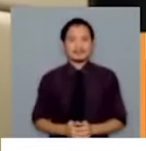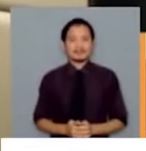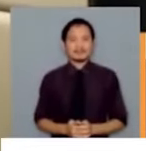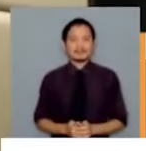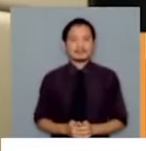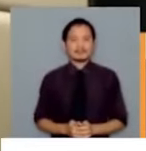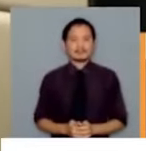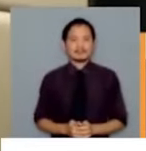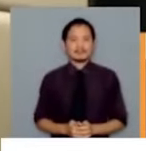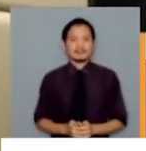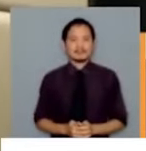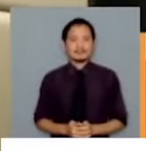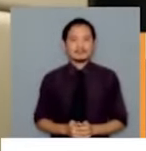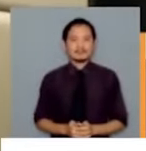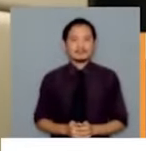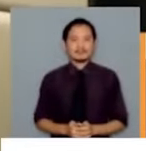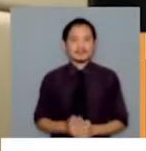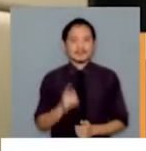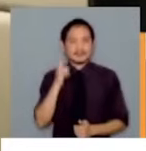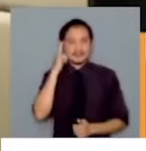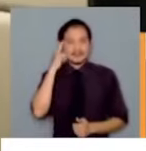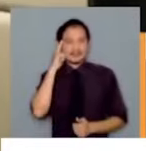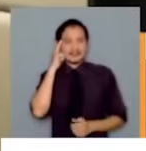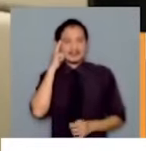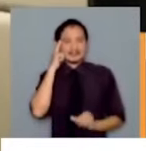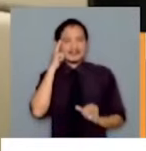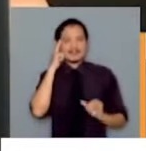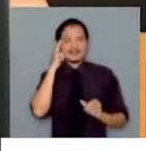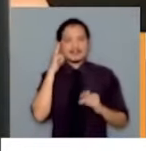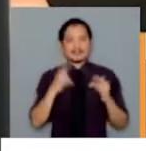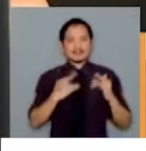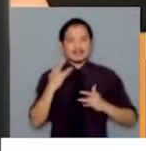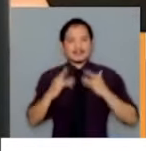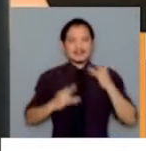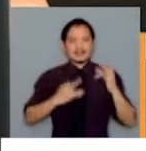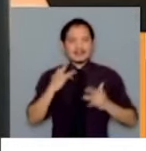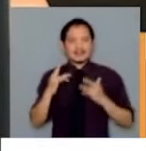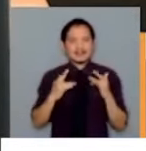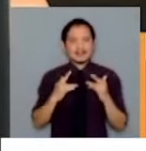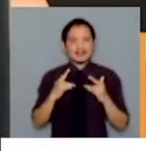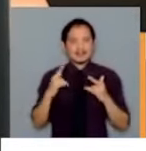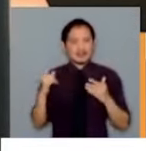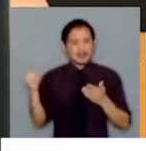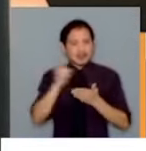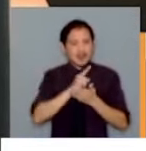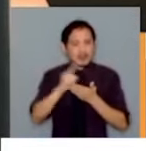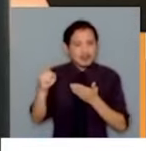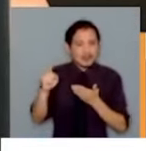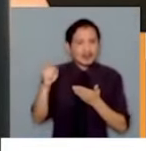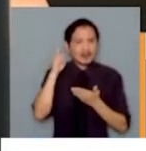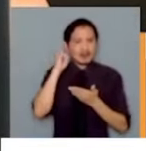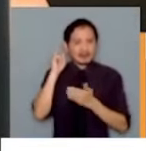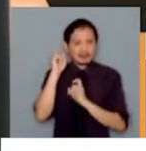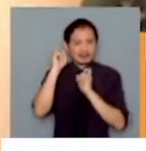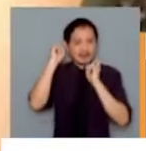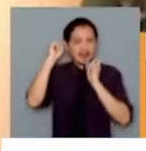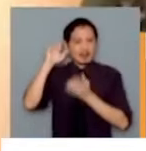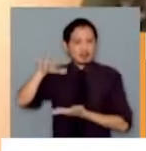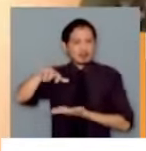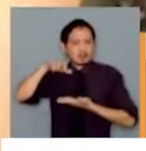Isipin mo, Cheska. In just 1 week, titriple yung kita mo dito.